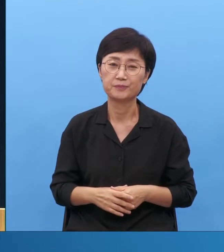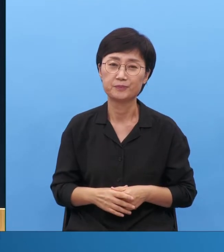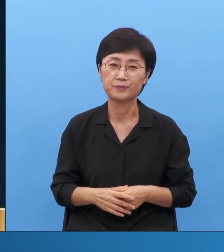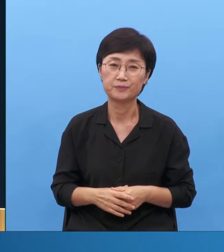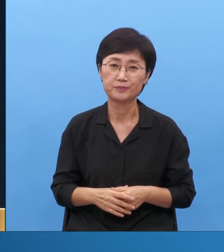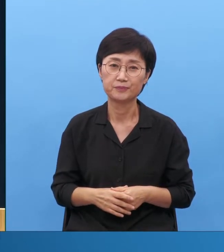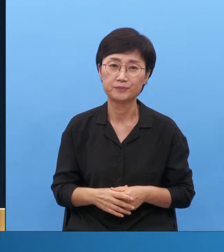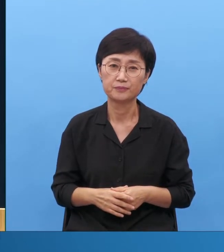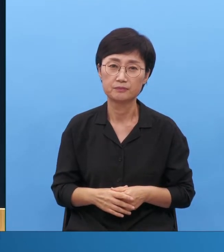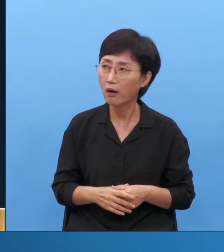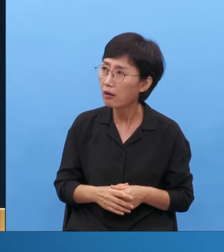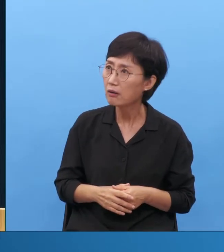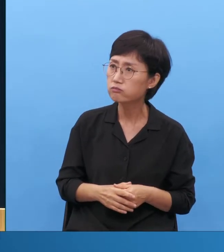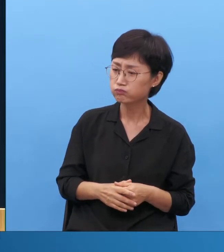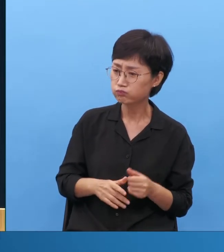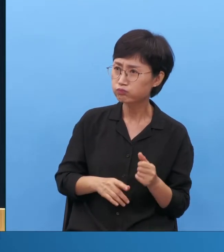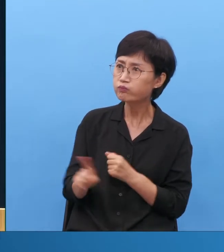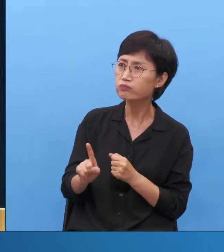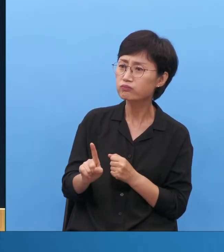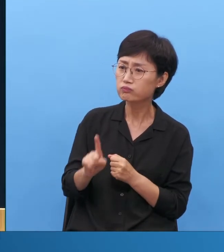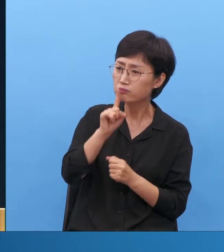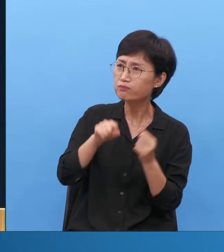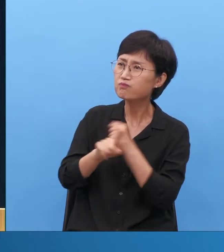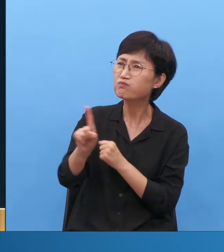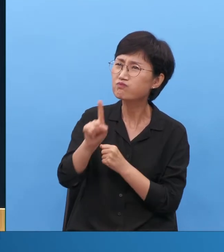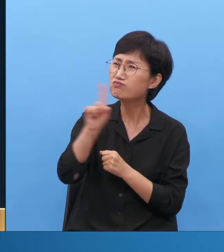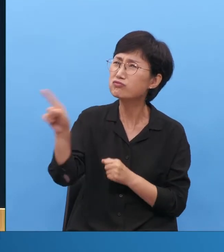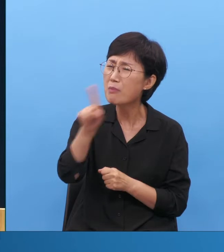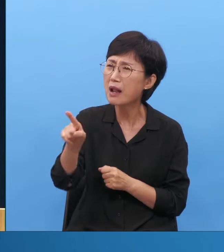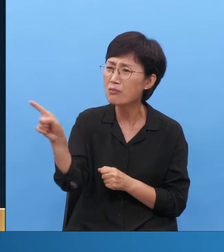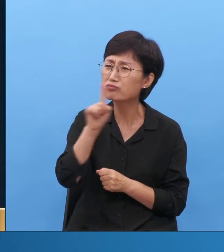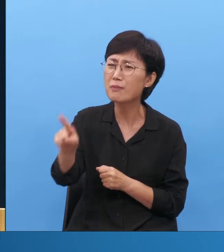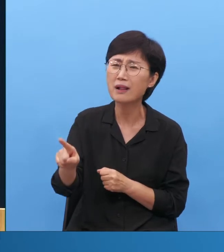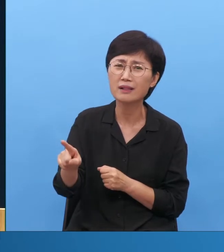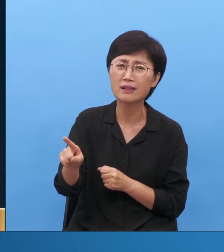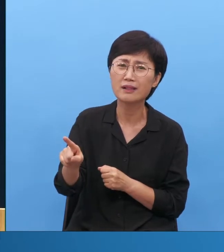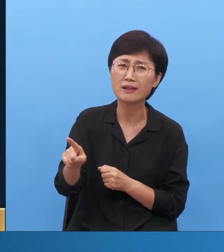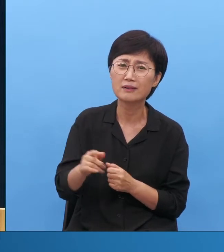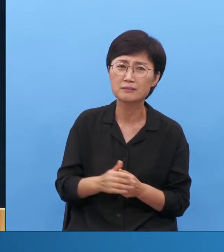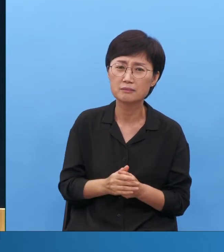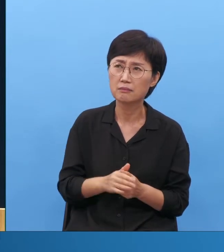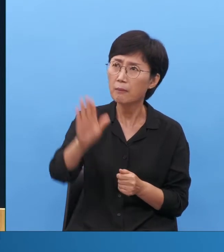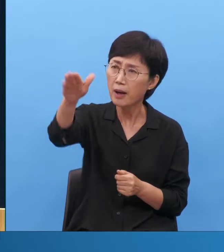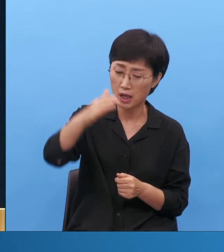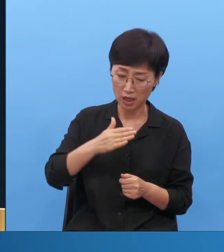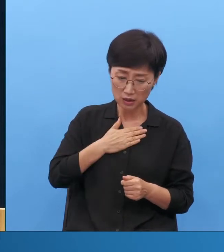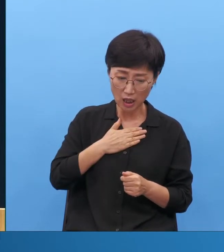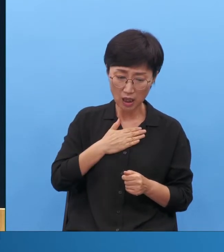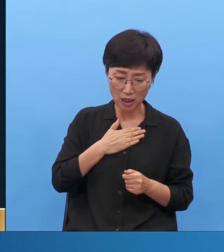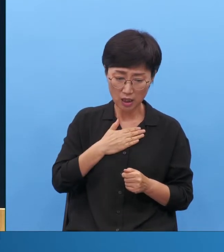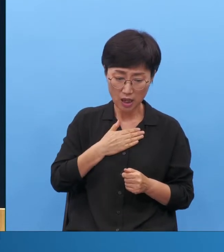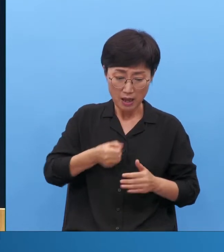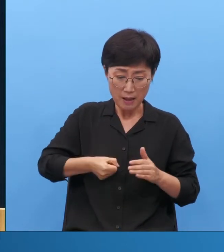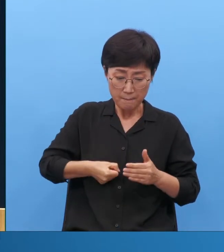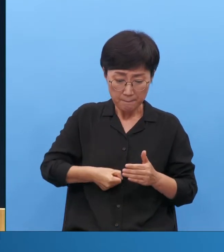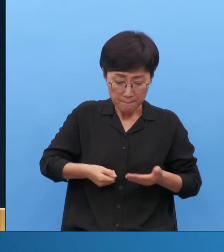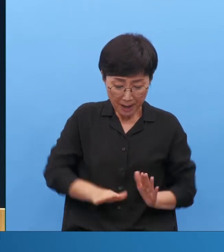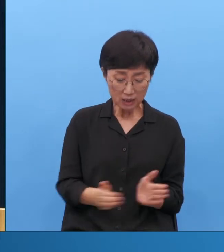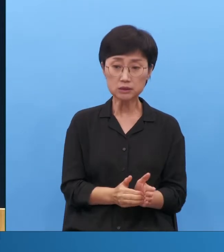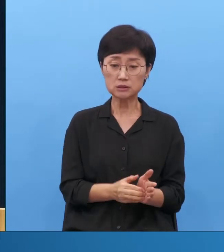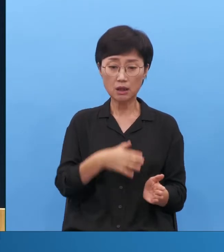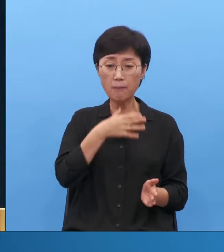God. 아니 어떻게 거듭날 수 있습니까? How can this be? What is he speaking about? 내가 어머니 뱃속에 이렇게